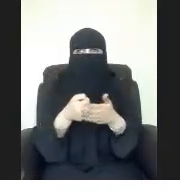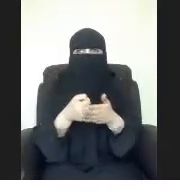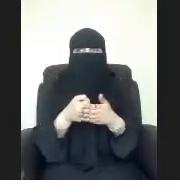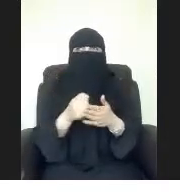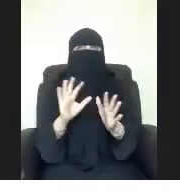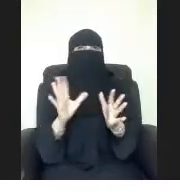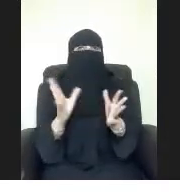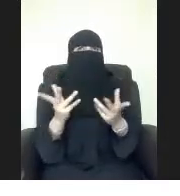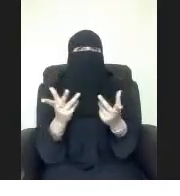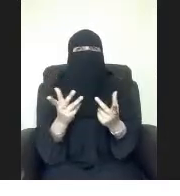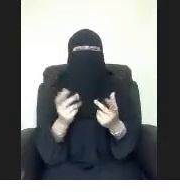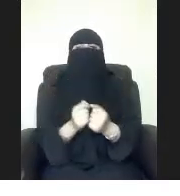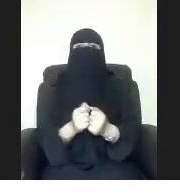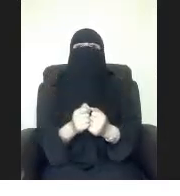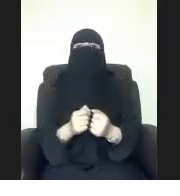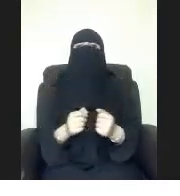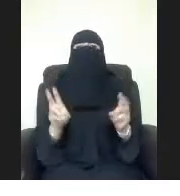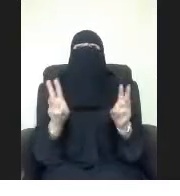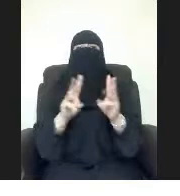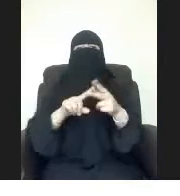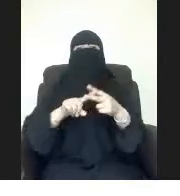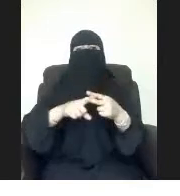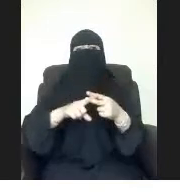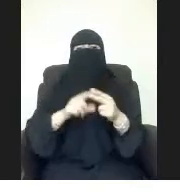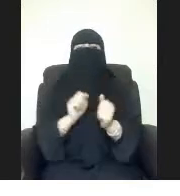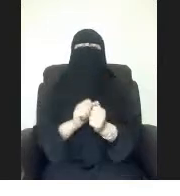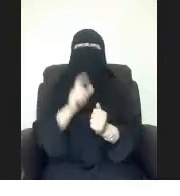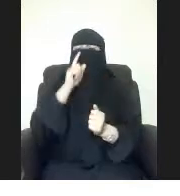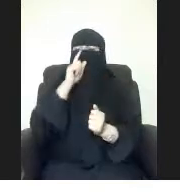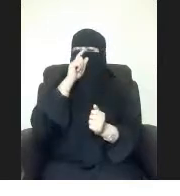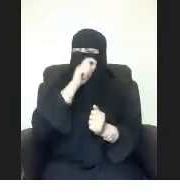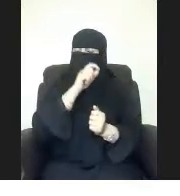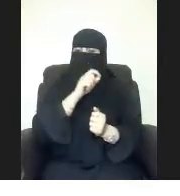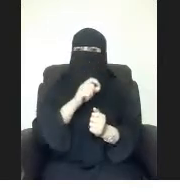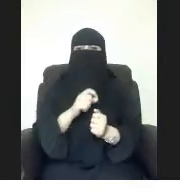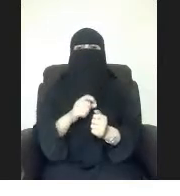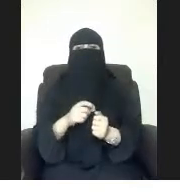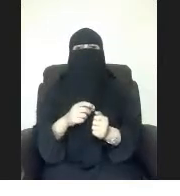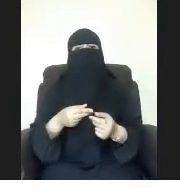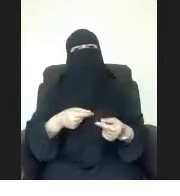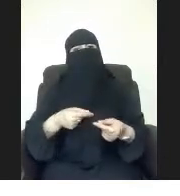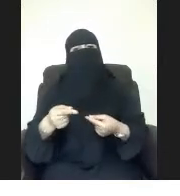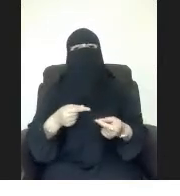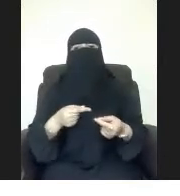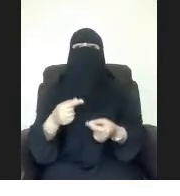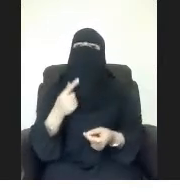إدارة التعلم وإنما نحتاج إلى وسائط رقمية، وسائط إلكترونية.